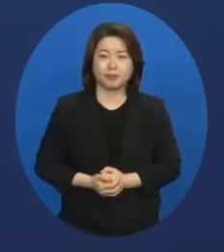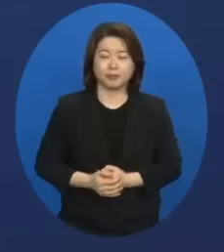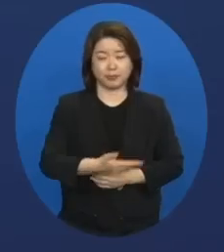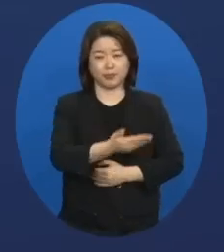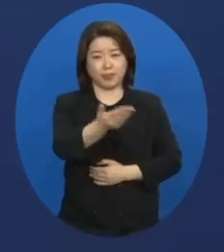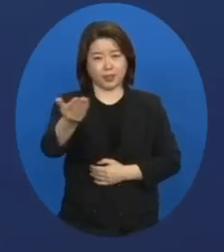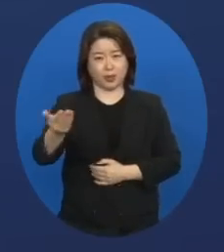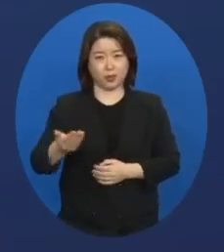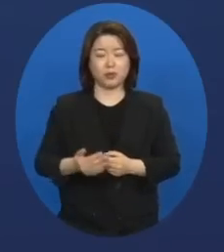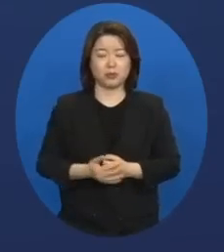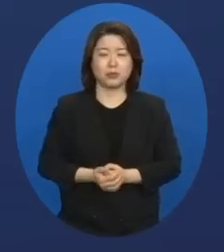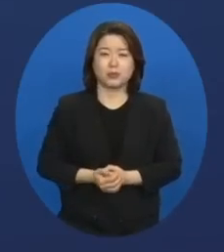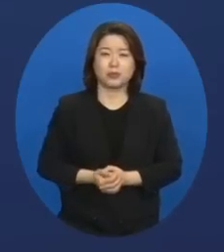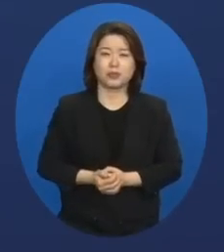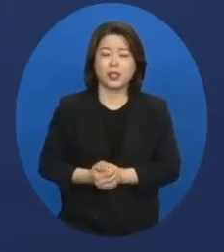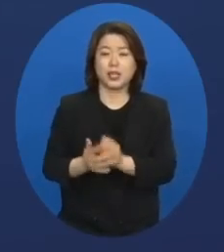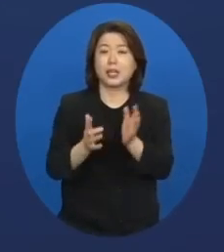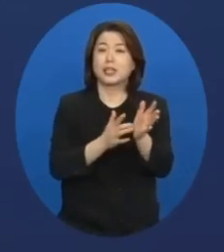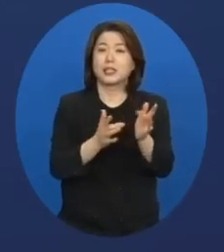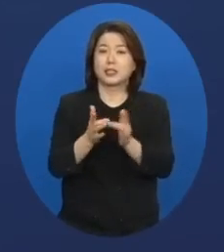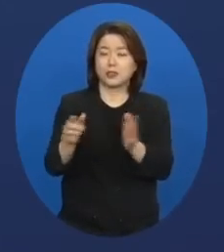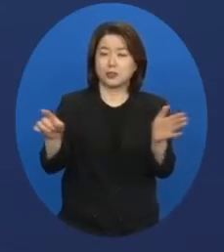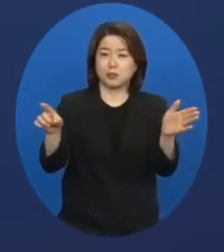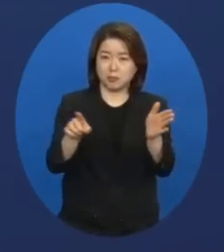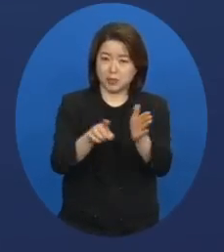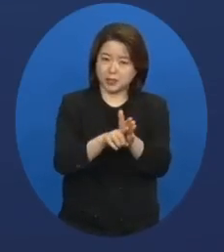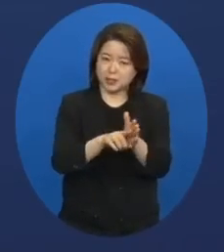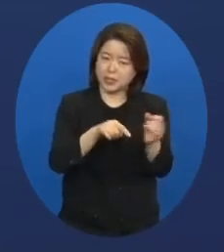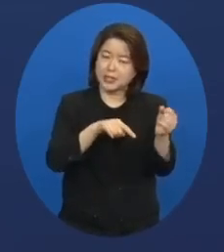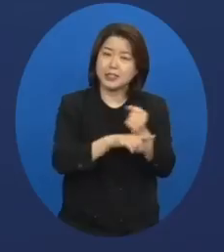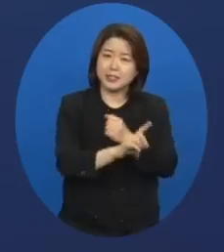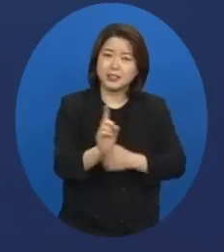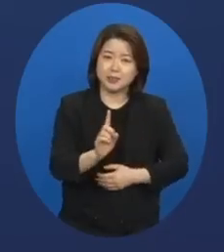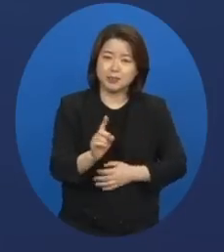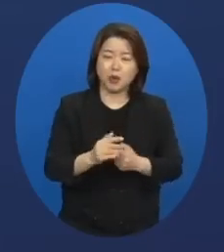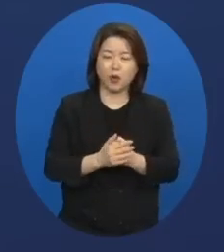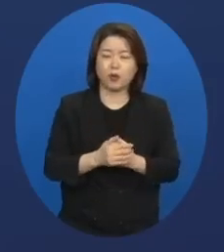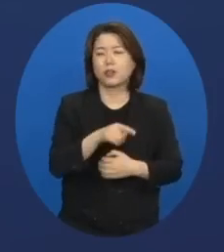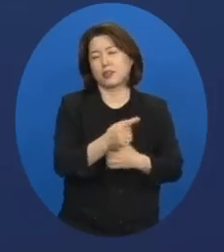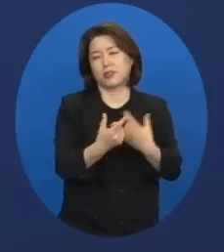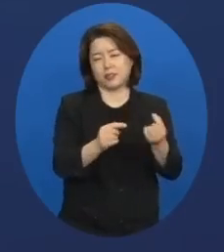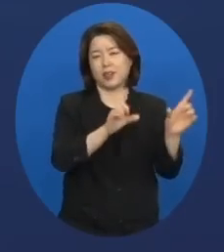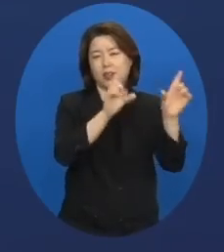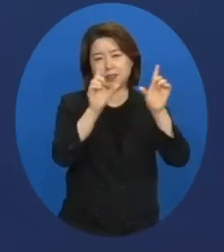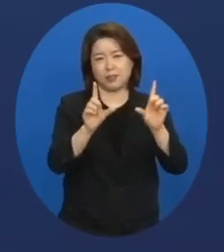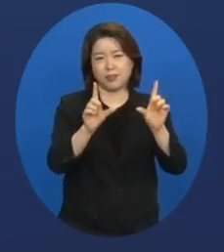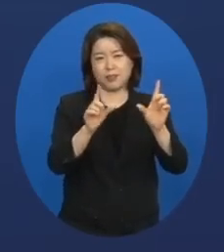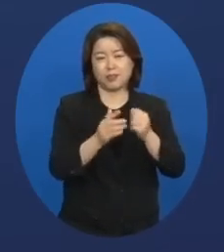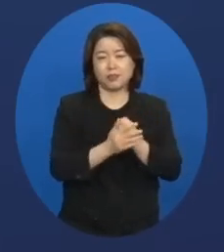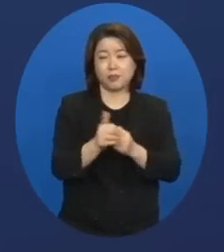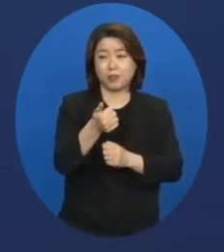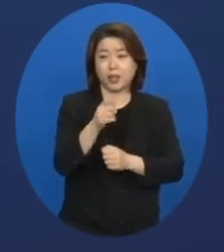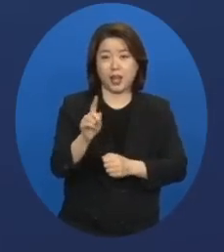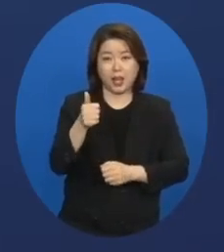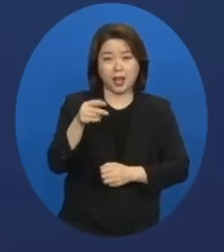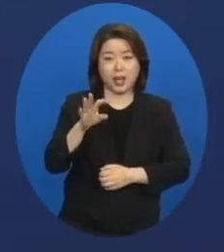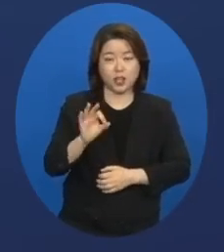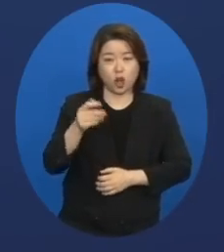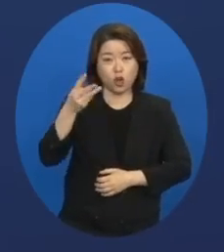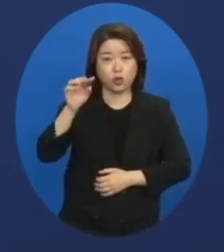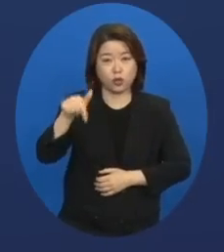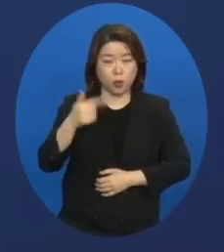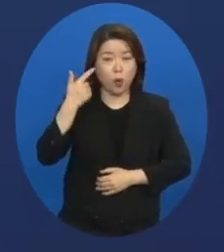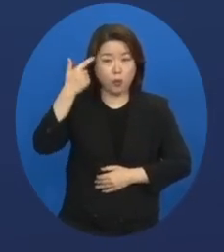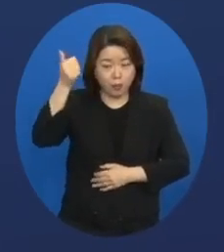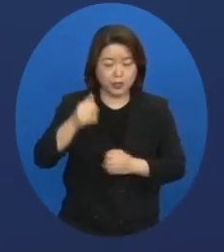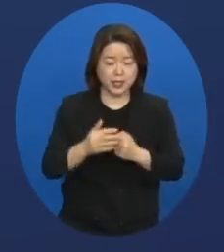여러분, 예수 믿는다는 것은 이렇게 사는 겁니다. 하영록 목사님이 팀 하스라는